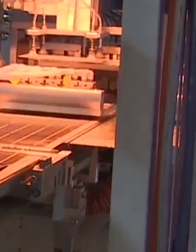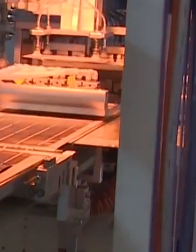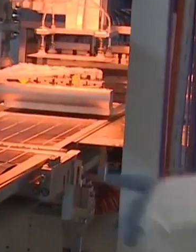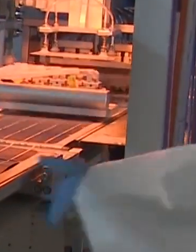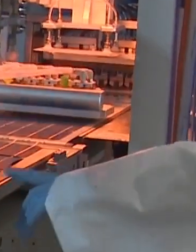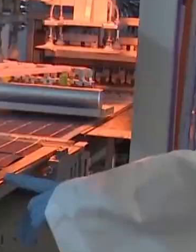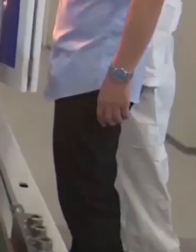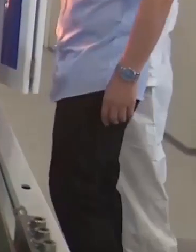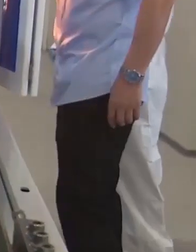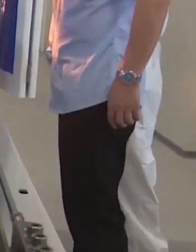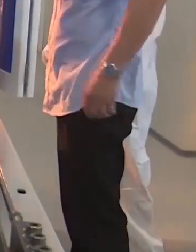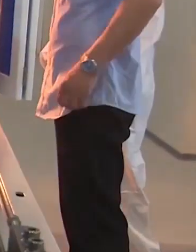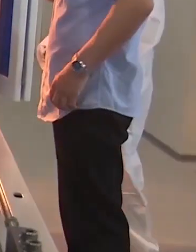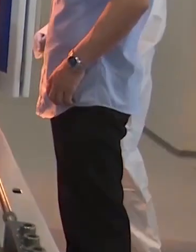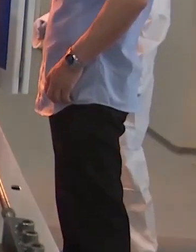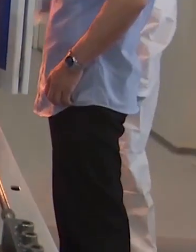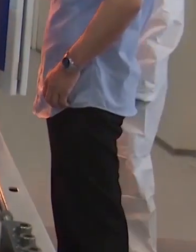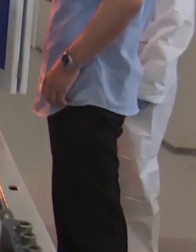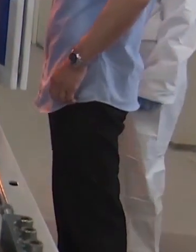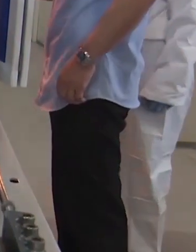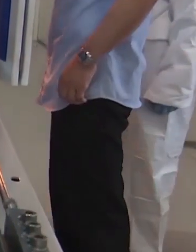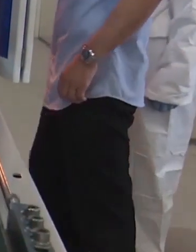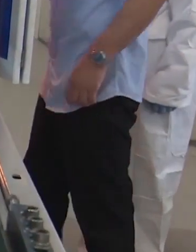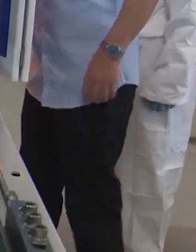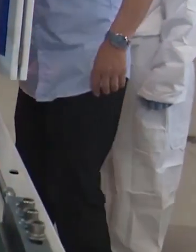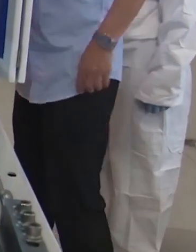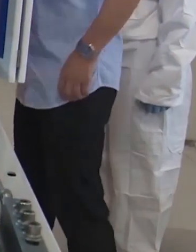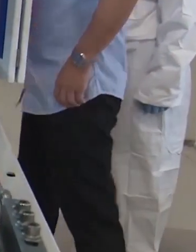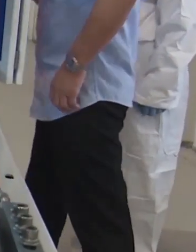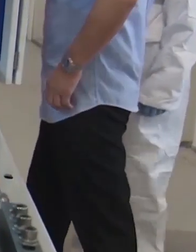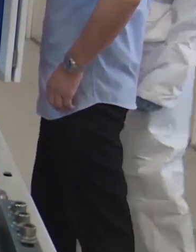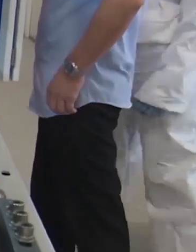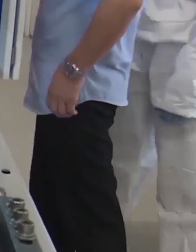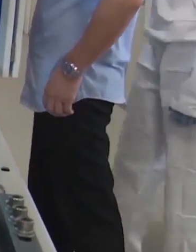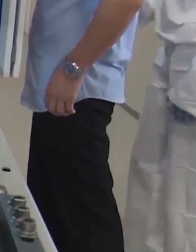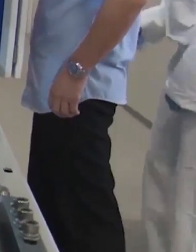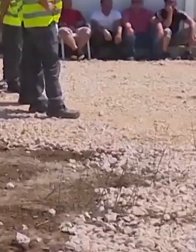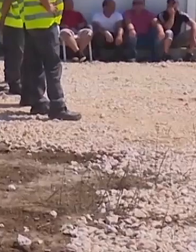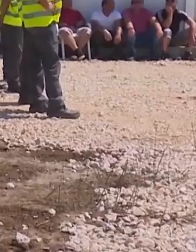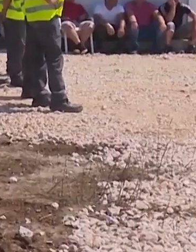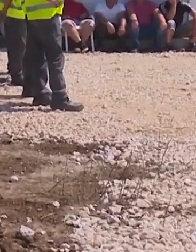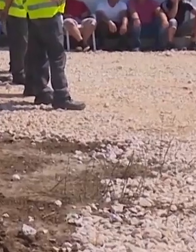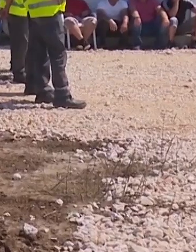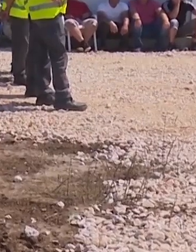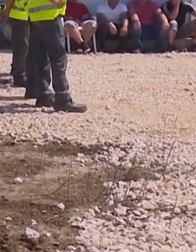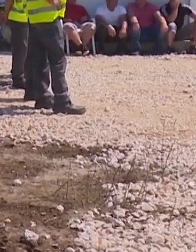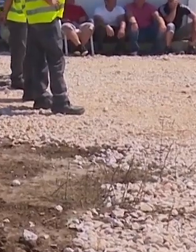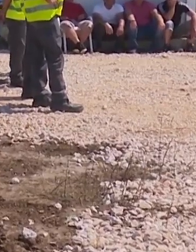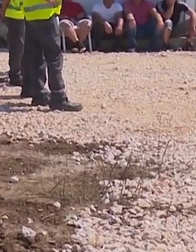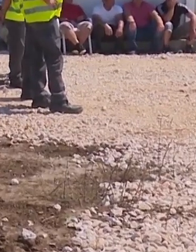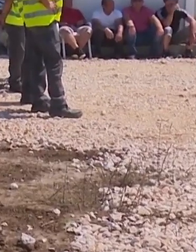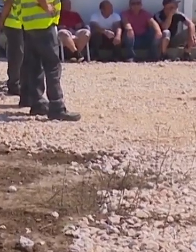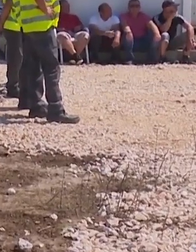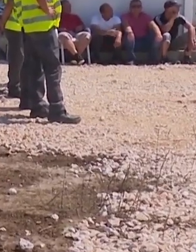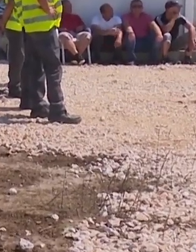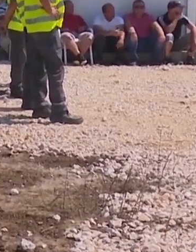очекува позитивна нула, а за четвртиот квартал, како што рече, очекува истиот да биде под минус 4%. Проекција која според Заев ни ја